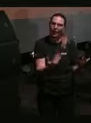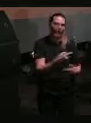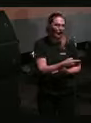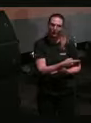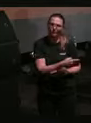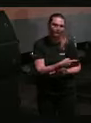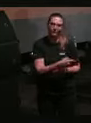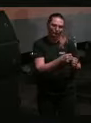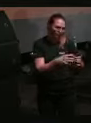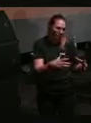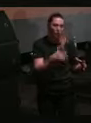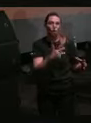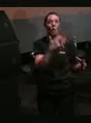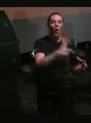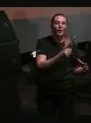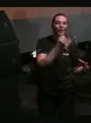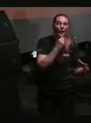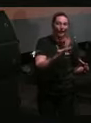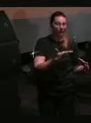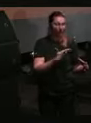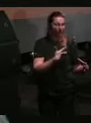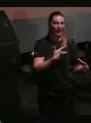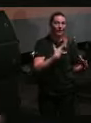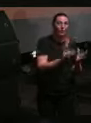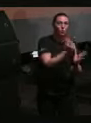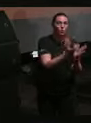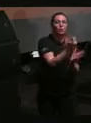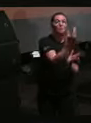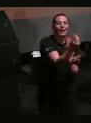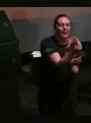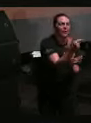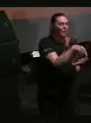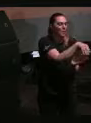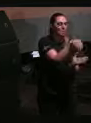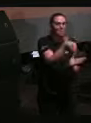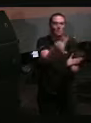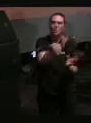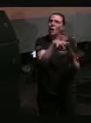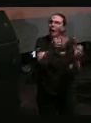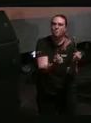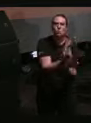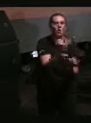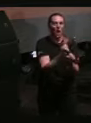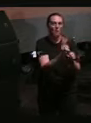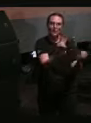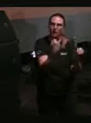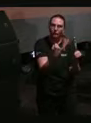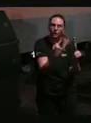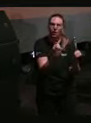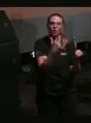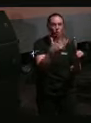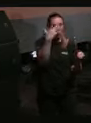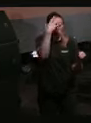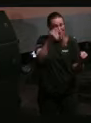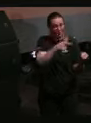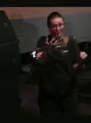det som skjer at oljenæringen, som så ekstremt lønnsom, støvsuger markedet for arbeidskraft, for den kompetansen vi trenger og